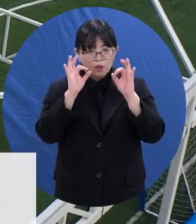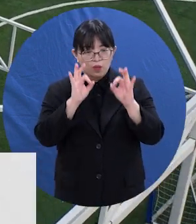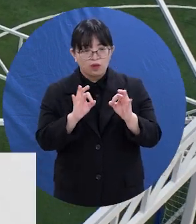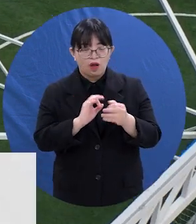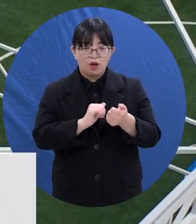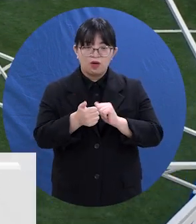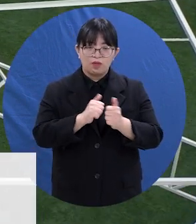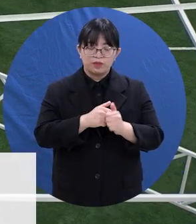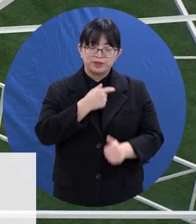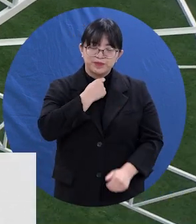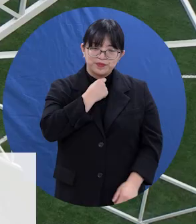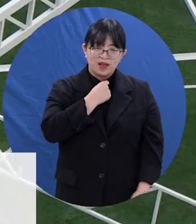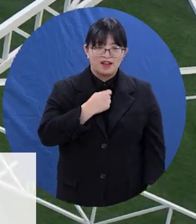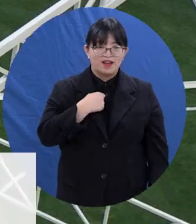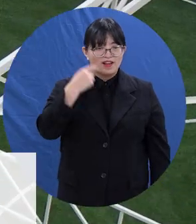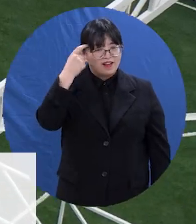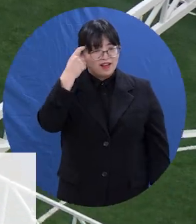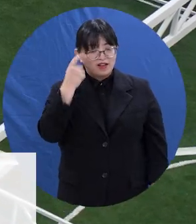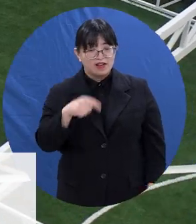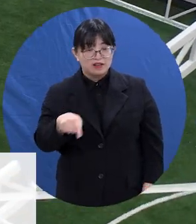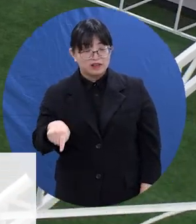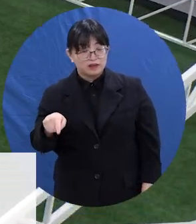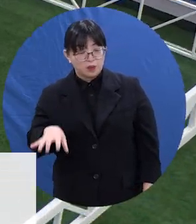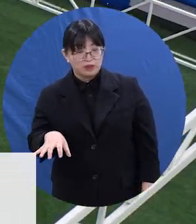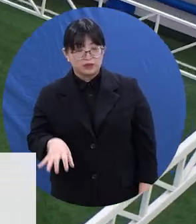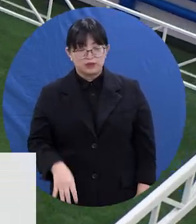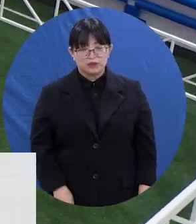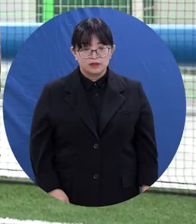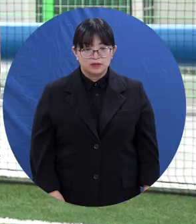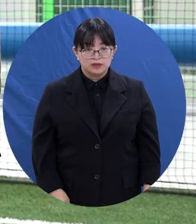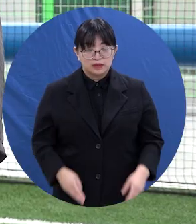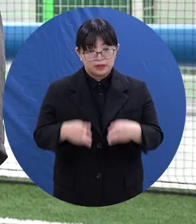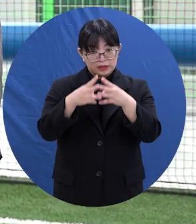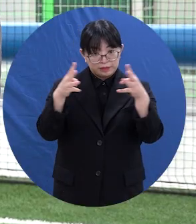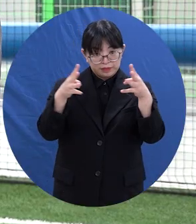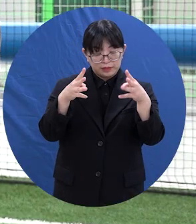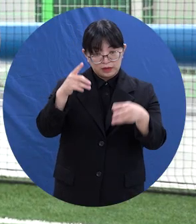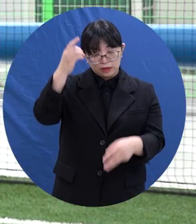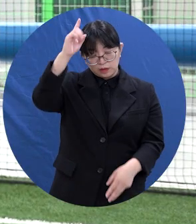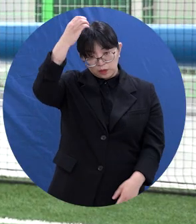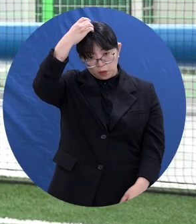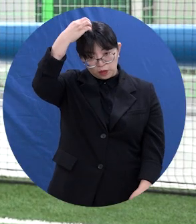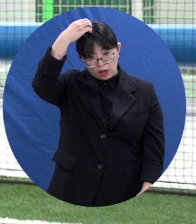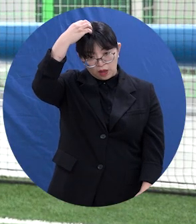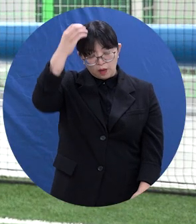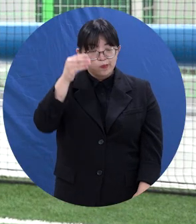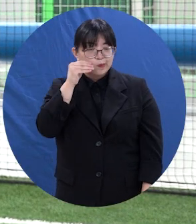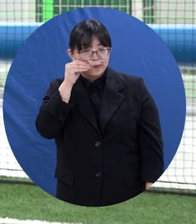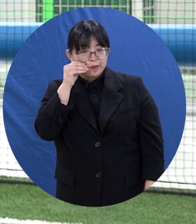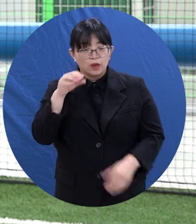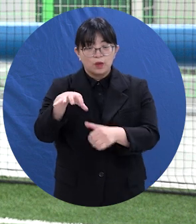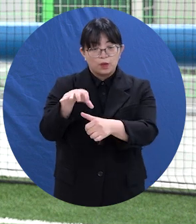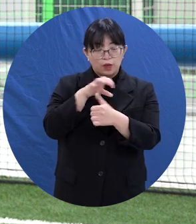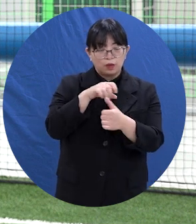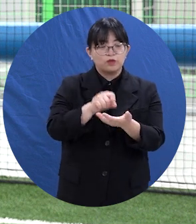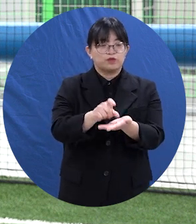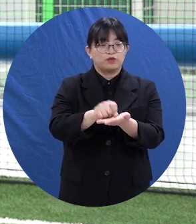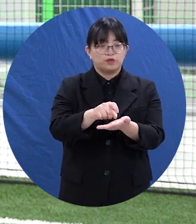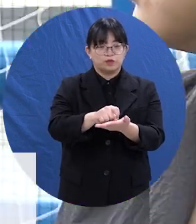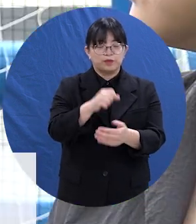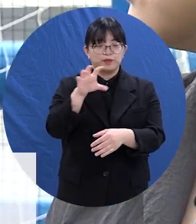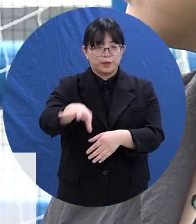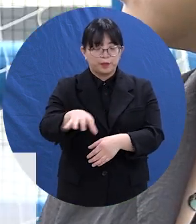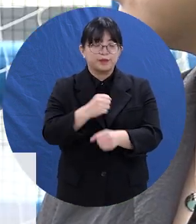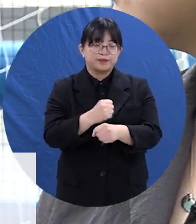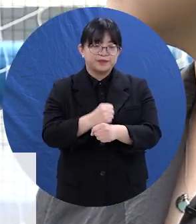3층의 옥상에 유휴 공간을 활용해서 풋살장을 만들었습니다. 그러면은 이 풋살장을 이용을 하려면 예약을 어디서 해야